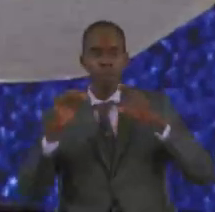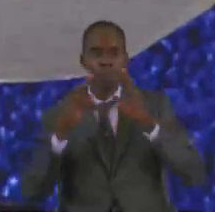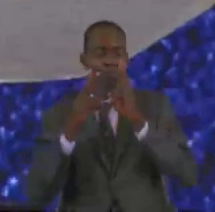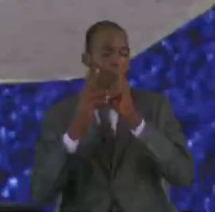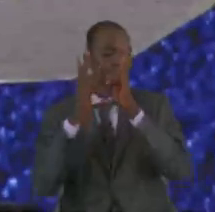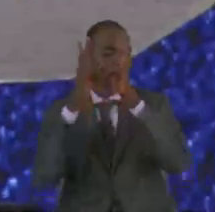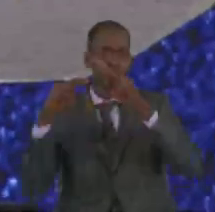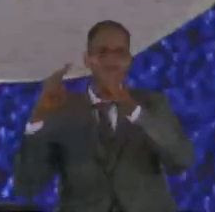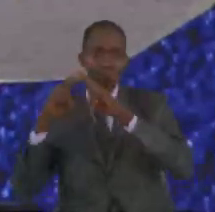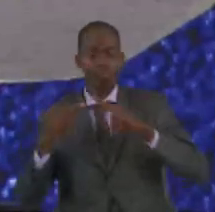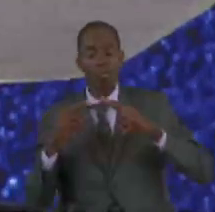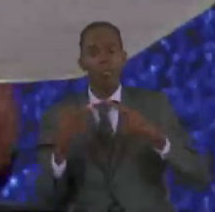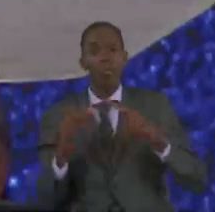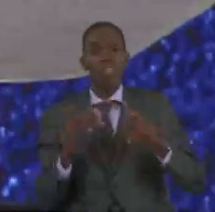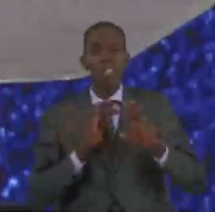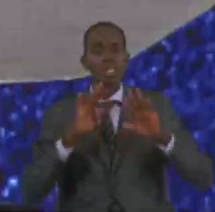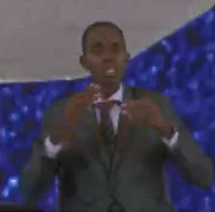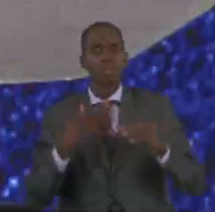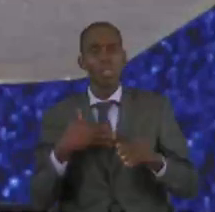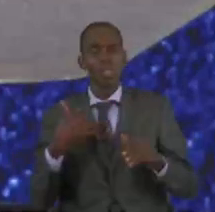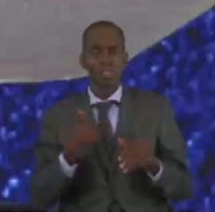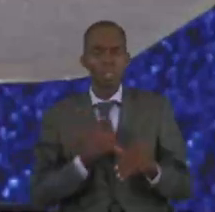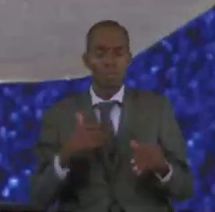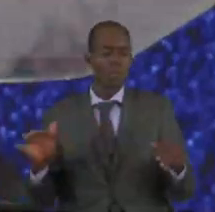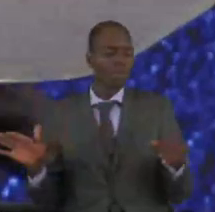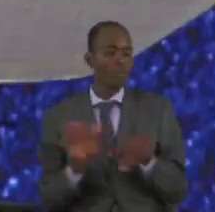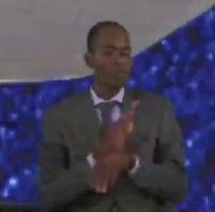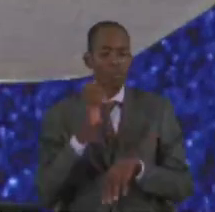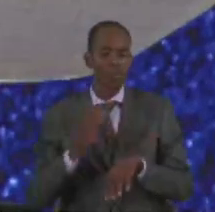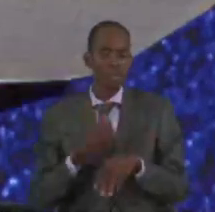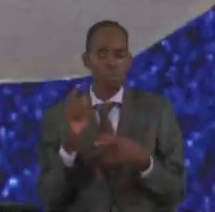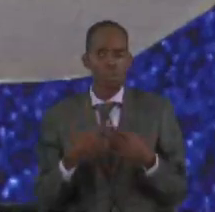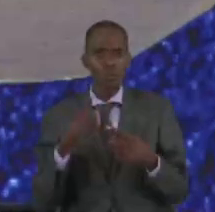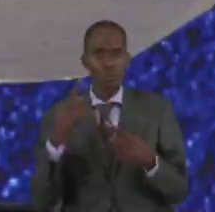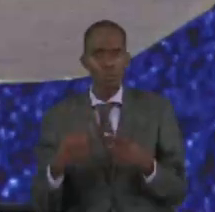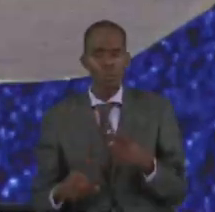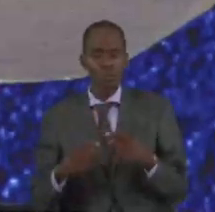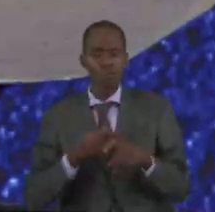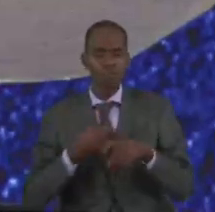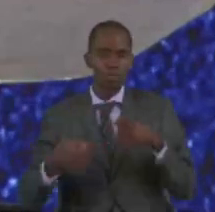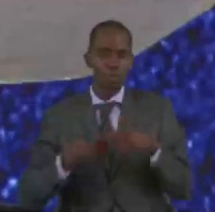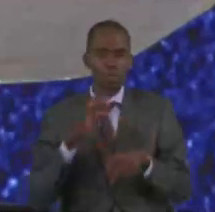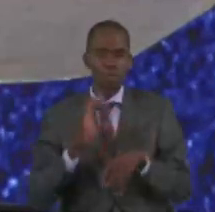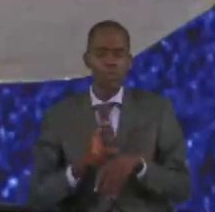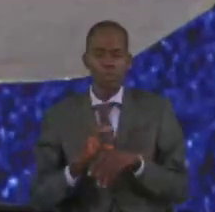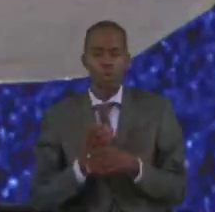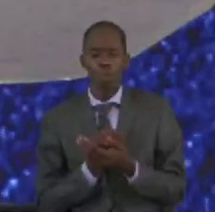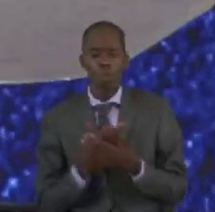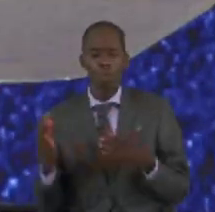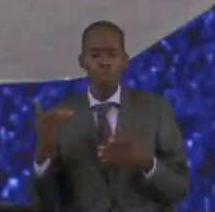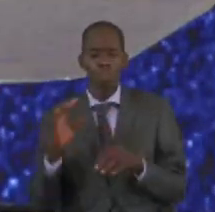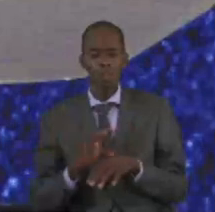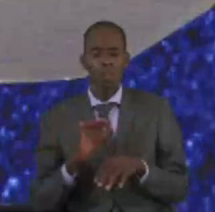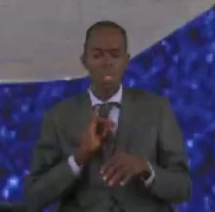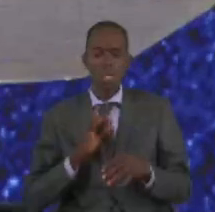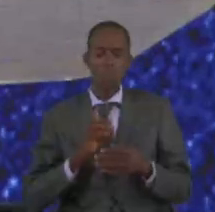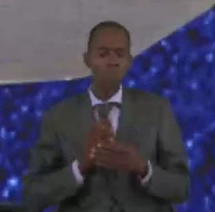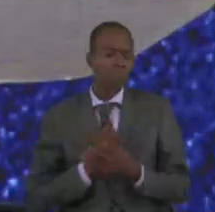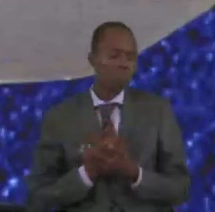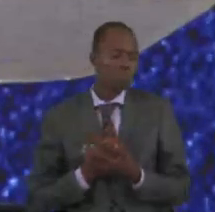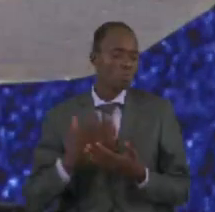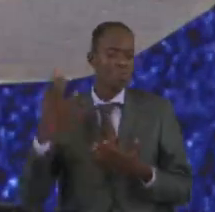ma profession de fabriquer des tentes. Je me suis donné un travail à plein temps pour